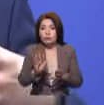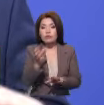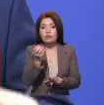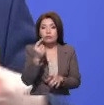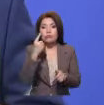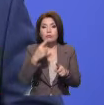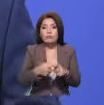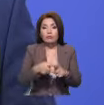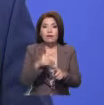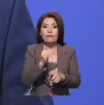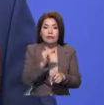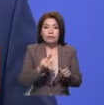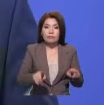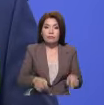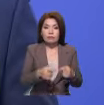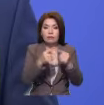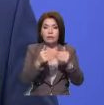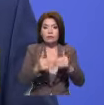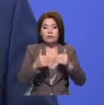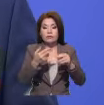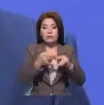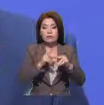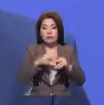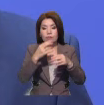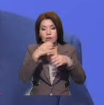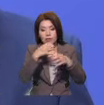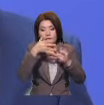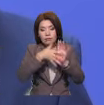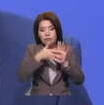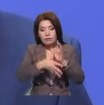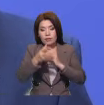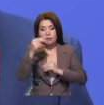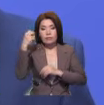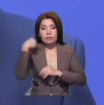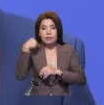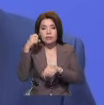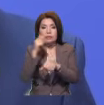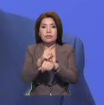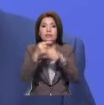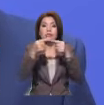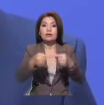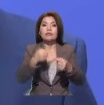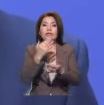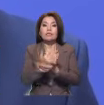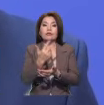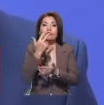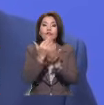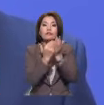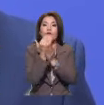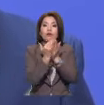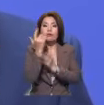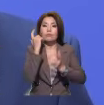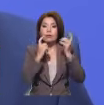мектептің филиалы аяққа тұрғаннан кейін қолданбалы зерттеулерге де көшеді. Президентіміздің нақты тапсырмасы бар, кемінде 3 жоғары оқу орнының